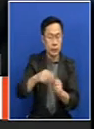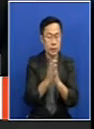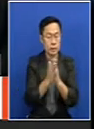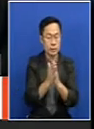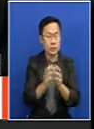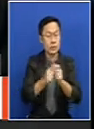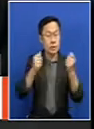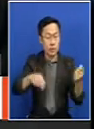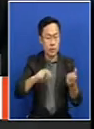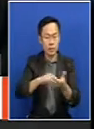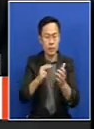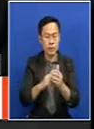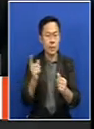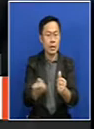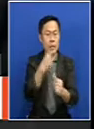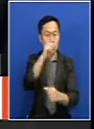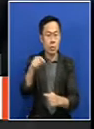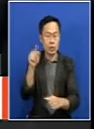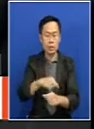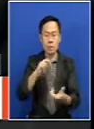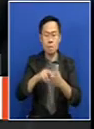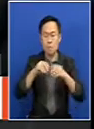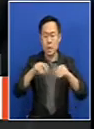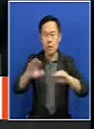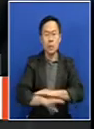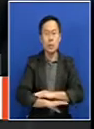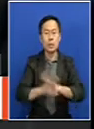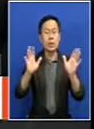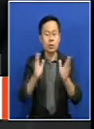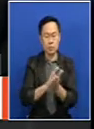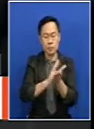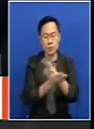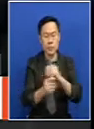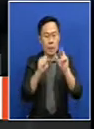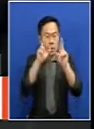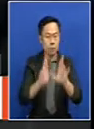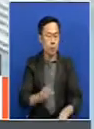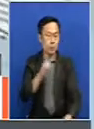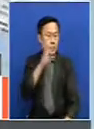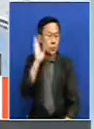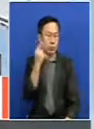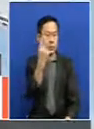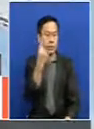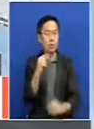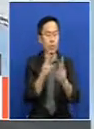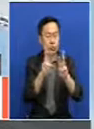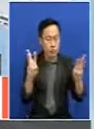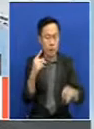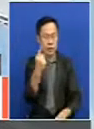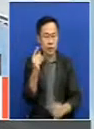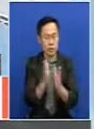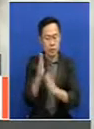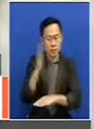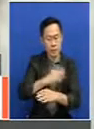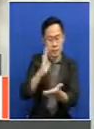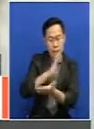นี้กลายเป็นหนังสือพิมพ์สัญชาติอังกฤษเจ้าแรกที่ก้าวเข้าสู่ระบบดิจิตอลเพียงอย่างเดียวทางด้านของนายเยฟจินี่เลเบเดฟ